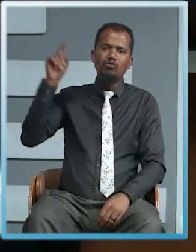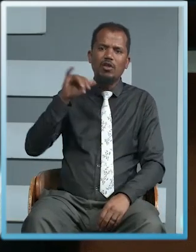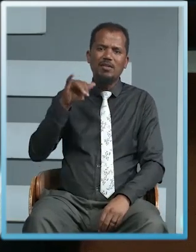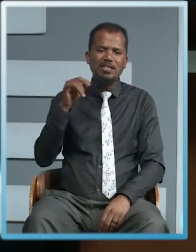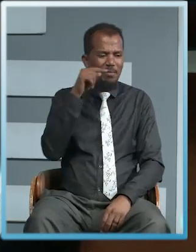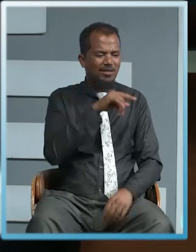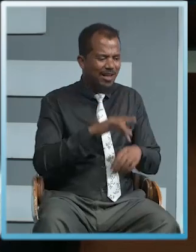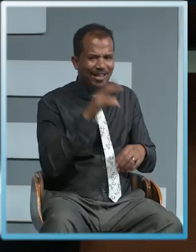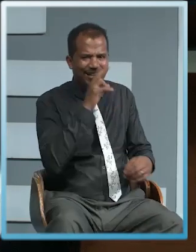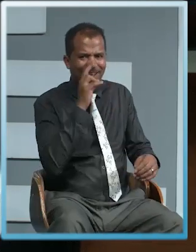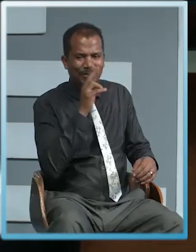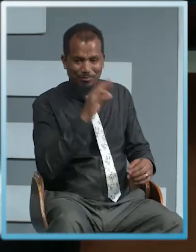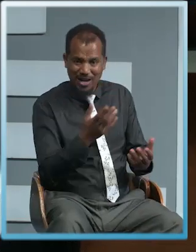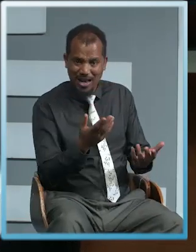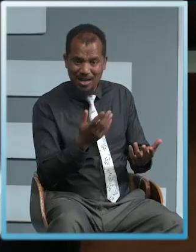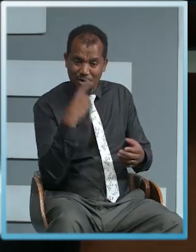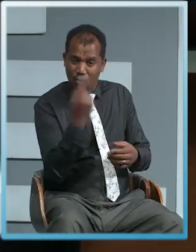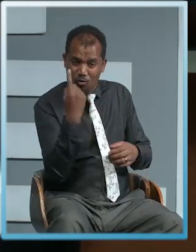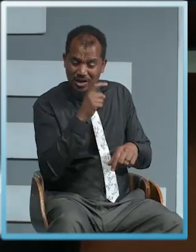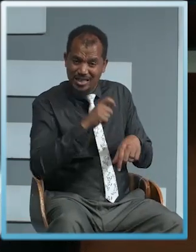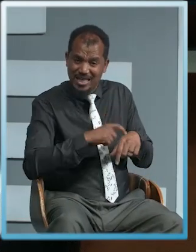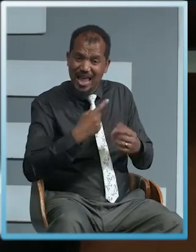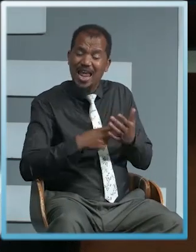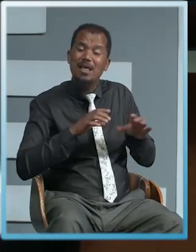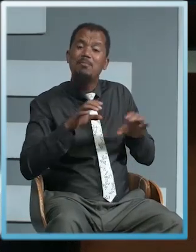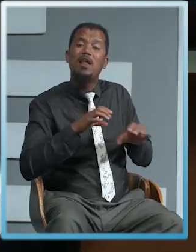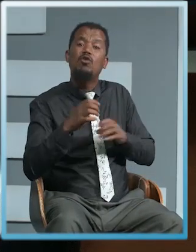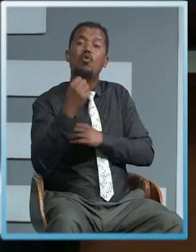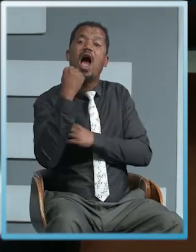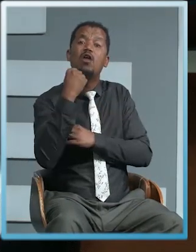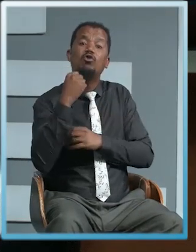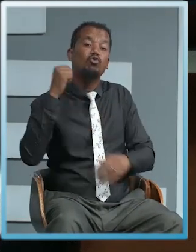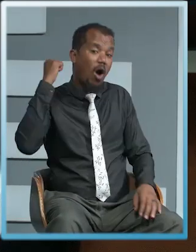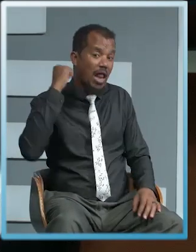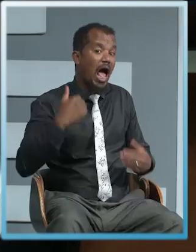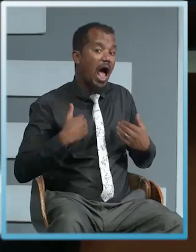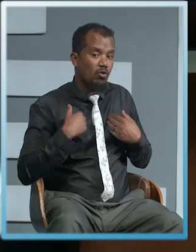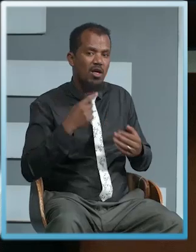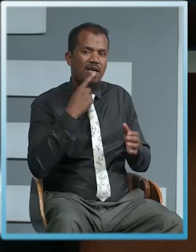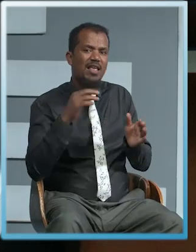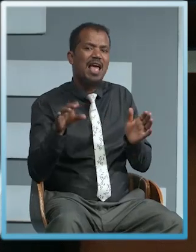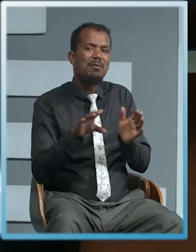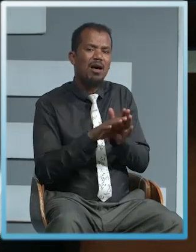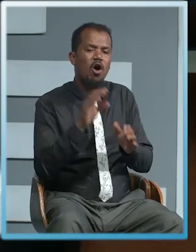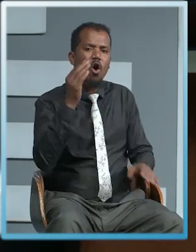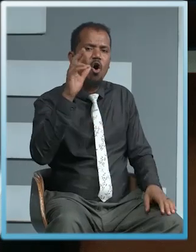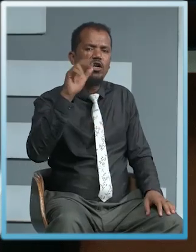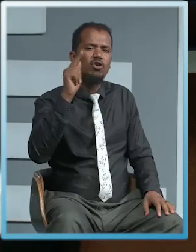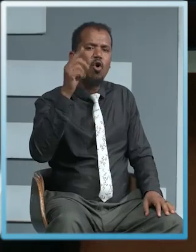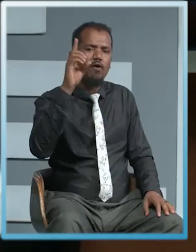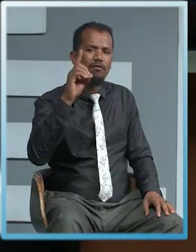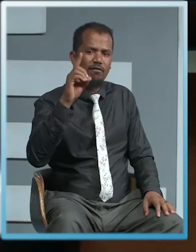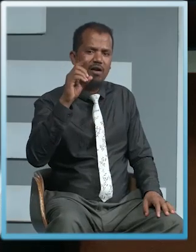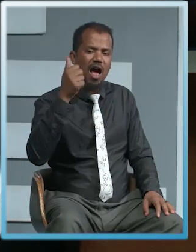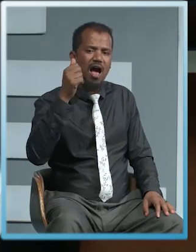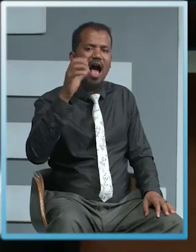ያሰልፉብሻል። ስለዚህ ሁል ጊዜ ይህን የሚያደርጉ ኃይሎች በኋላ እንዳለ ይሄ የቀይ ባህርና የሆርን ኦፍ አፍሪካ